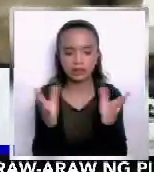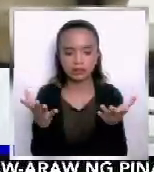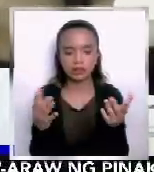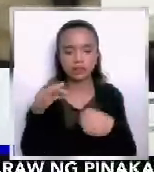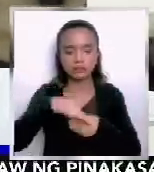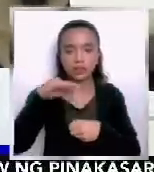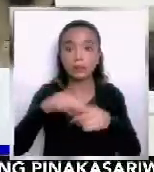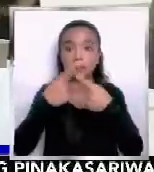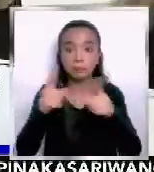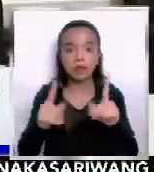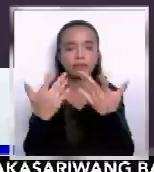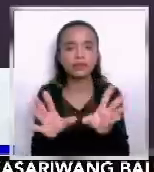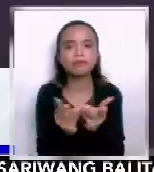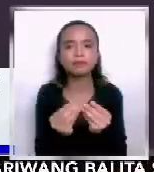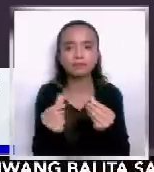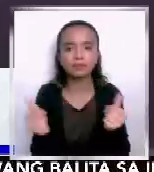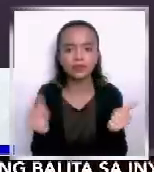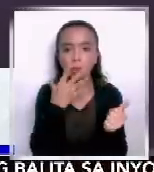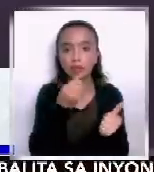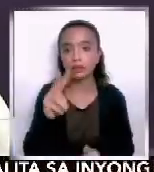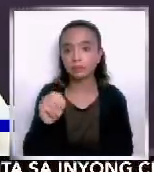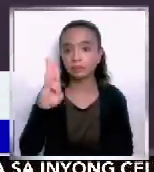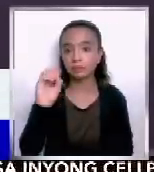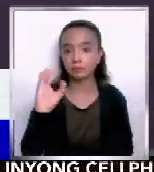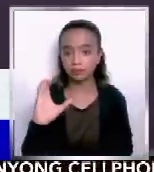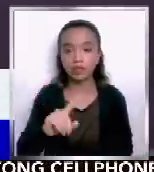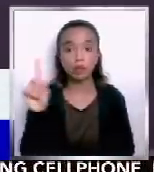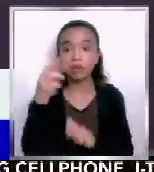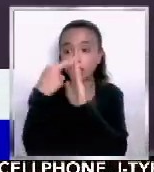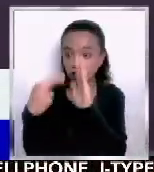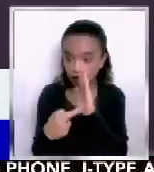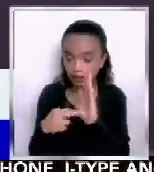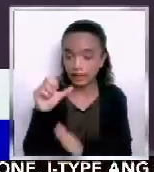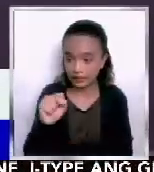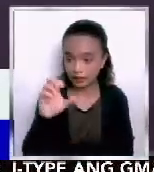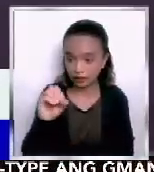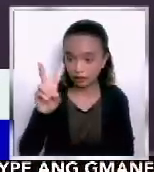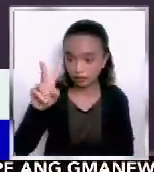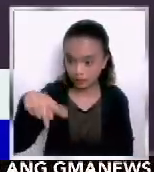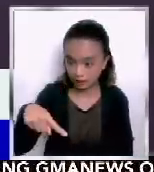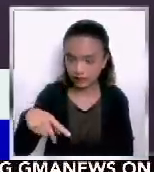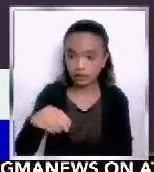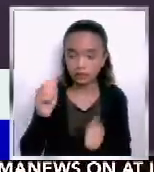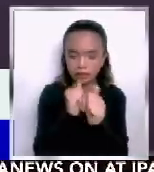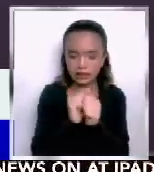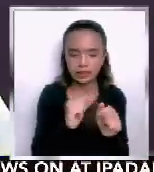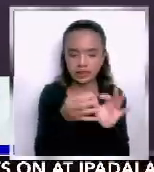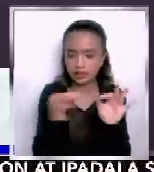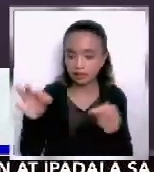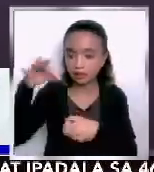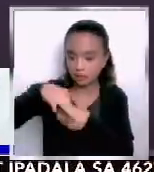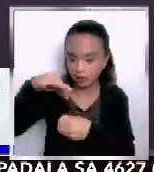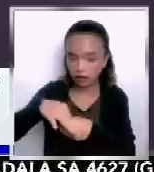na ito ng NBOC. The rule is the SOVP, statement of votes by precinct, will have to be